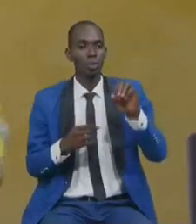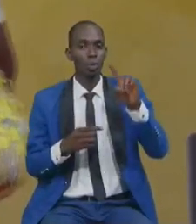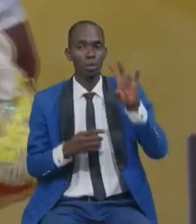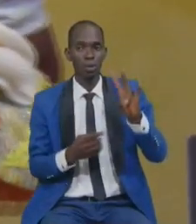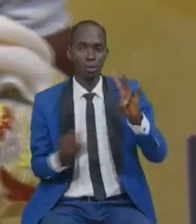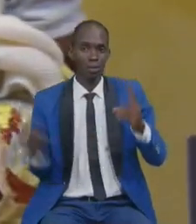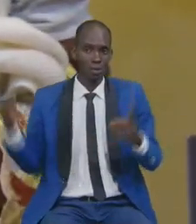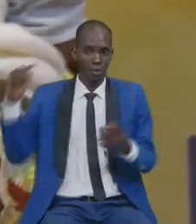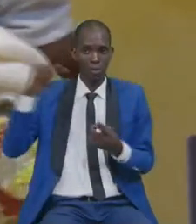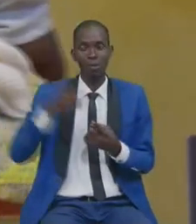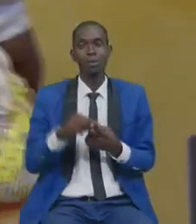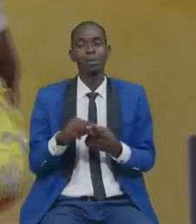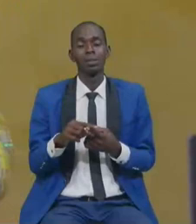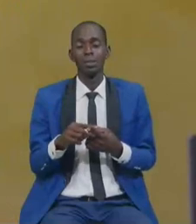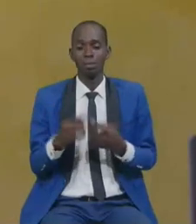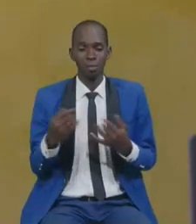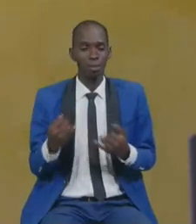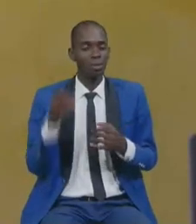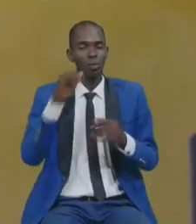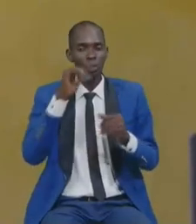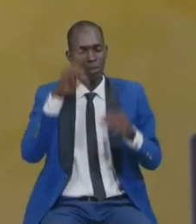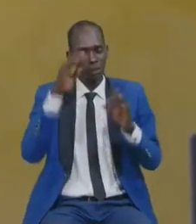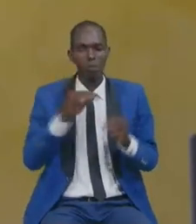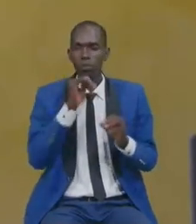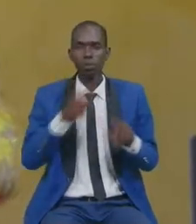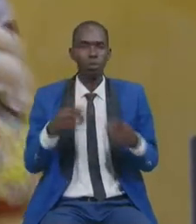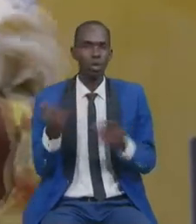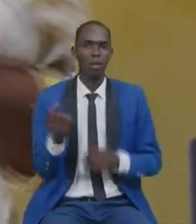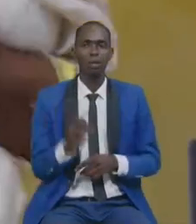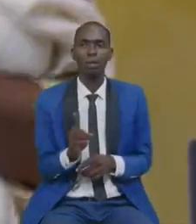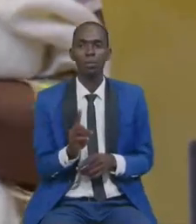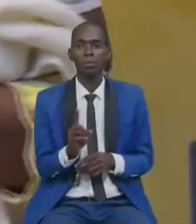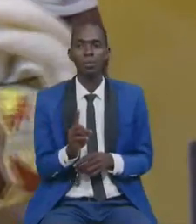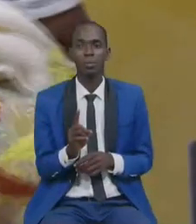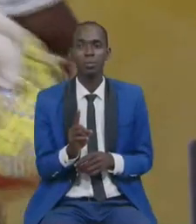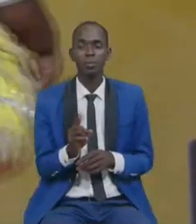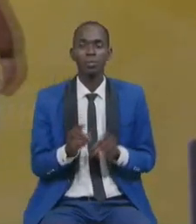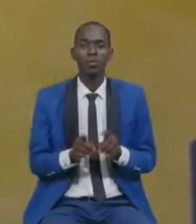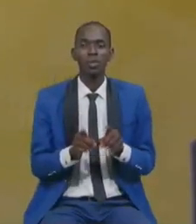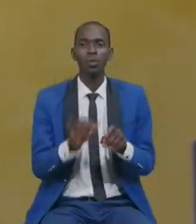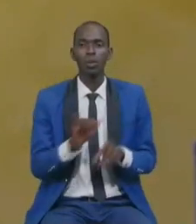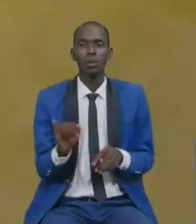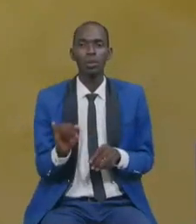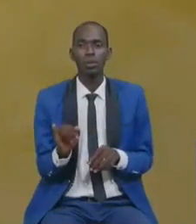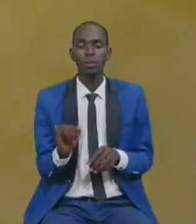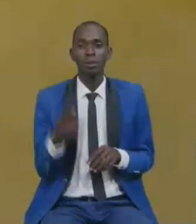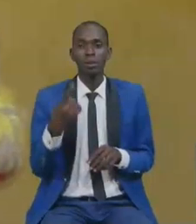Je n'ai plus voulu aller ailleurs, mais par la grâce de Dieu. Au cours de la croisade